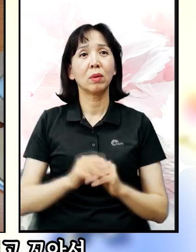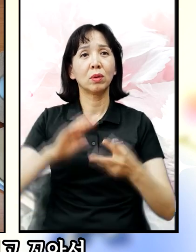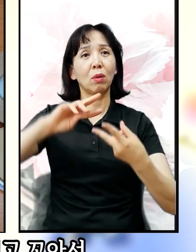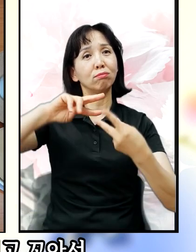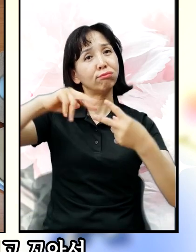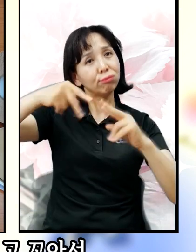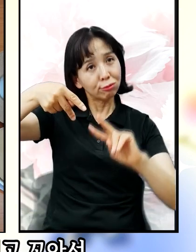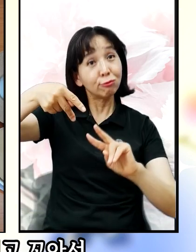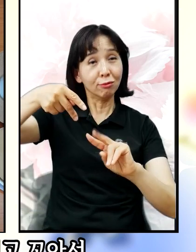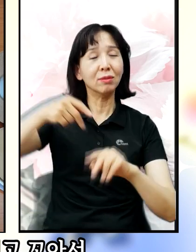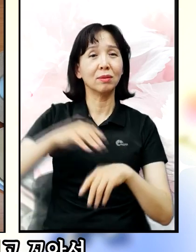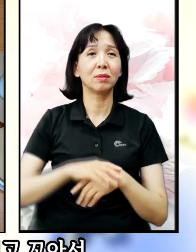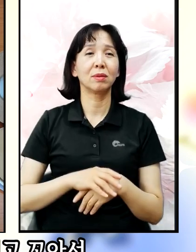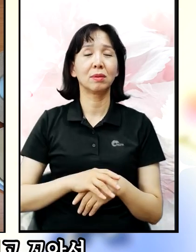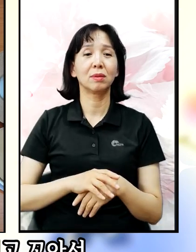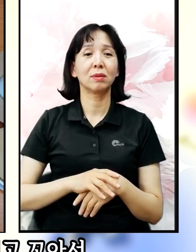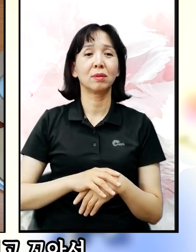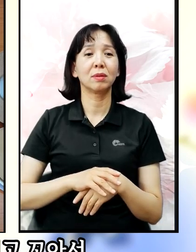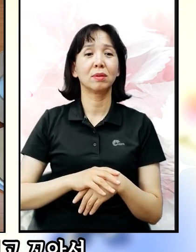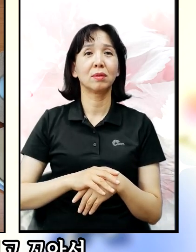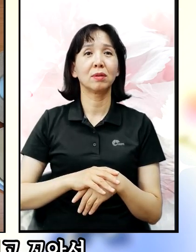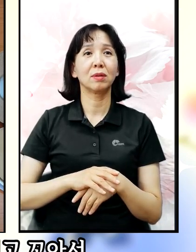이렇게 꼬아서